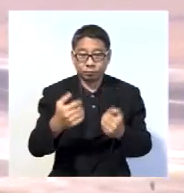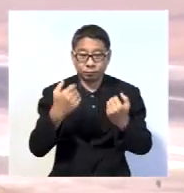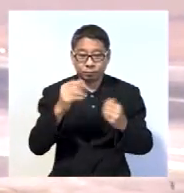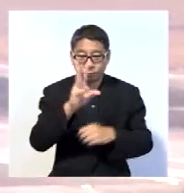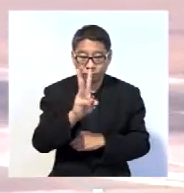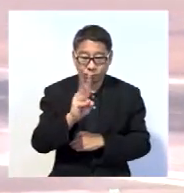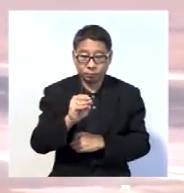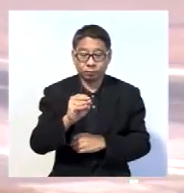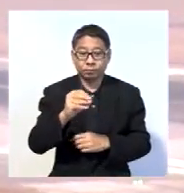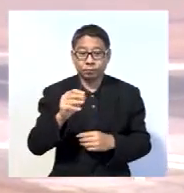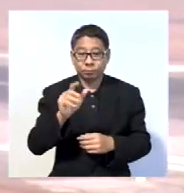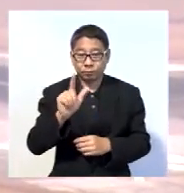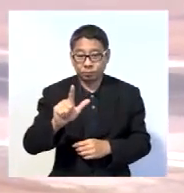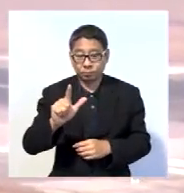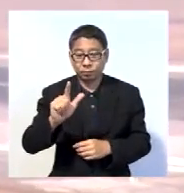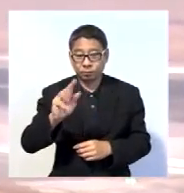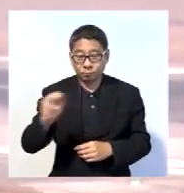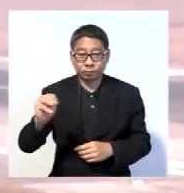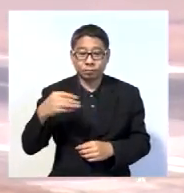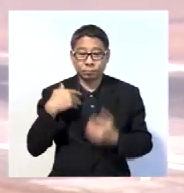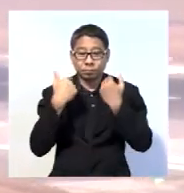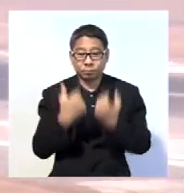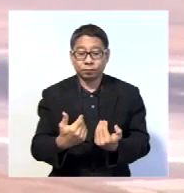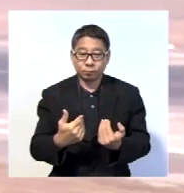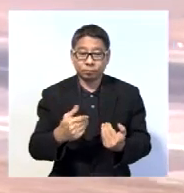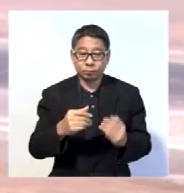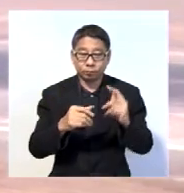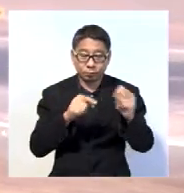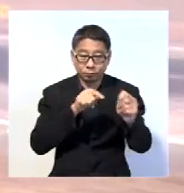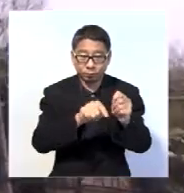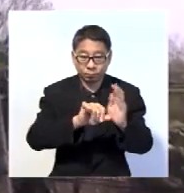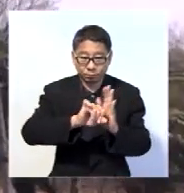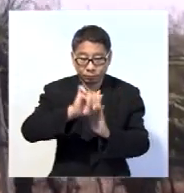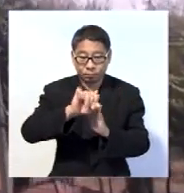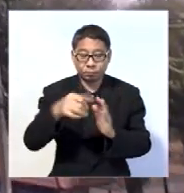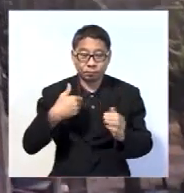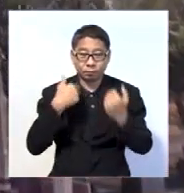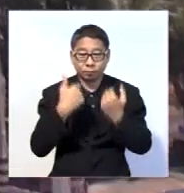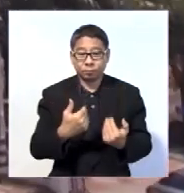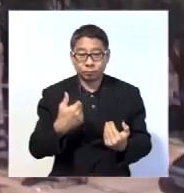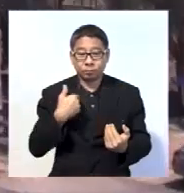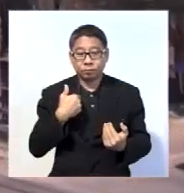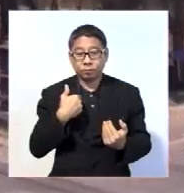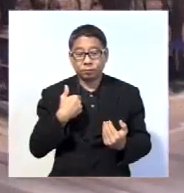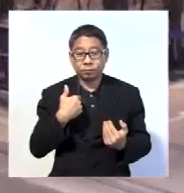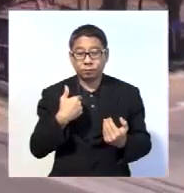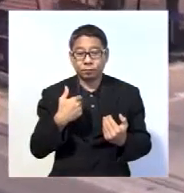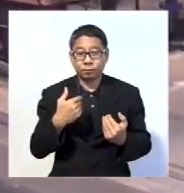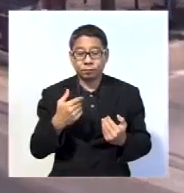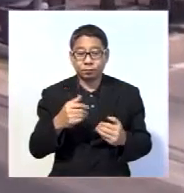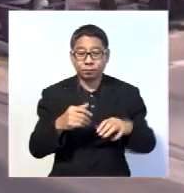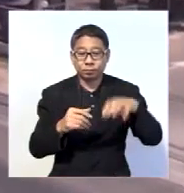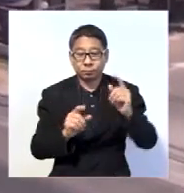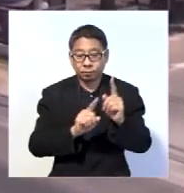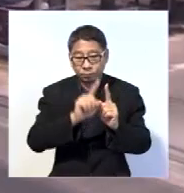ได้อยู่ที่60ไมโครกรัมต่อลูกบาศก์เมตรตำบลศรีภูมิวัดได้38ไมโครกรัมต่อลูกบาศก์เมตรสถ